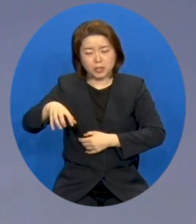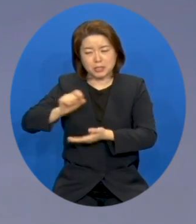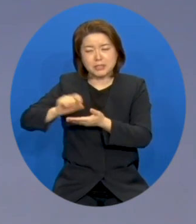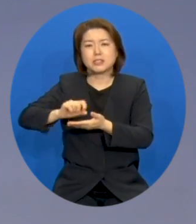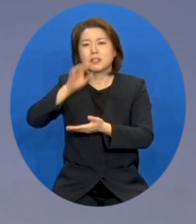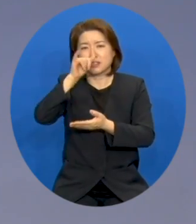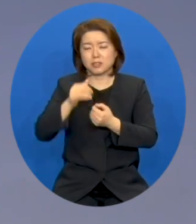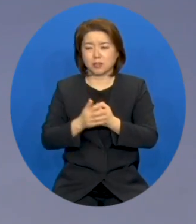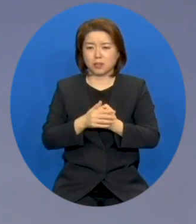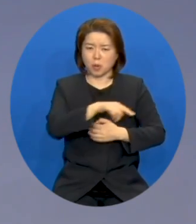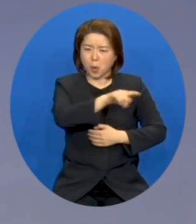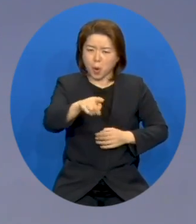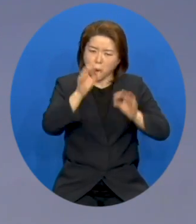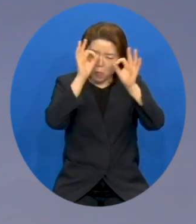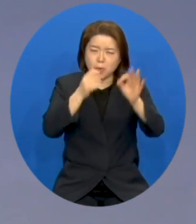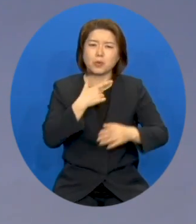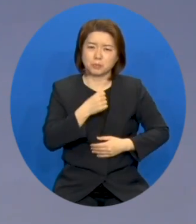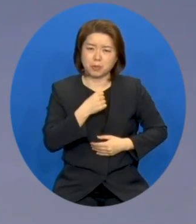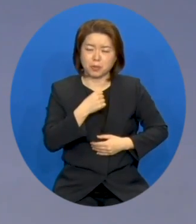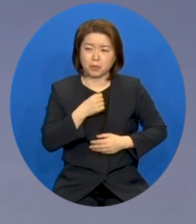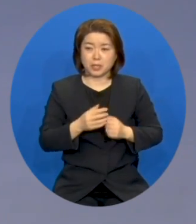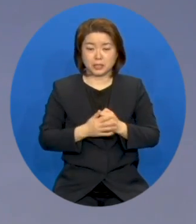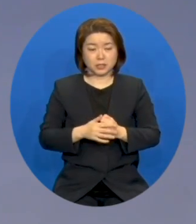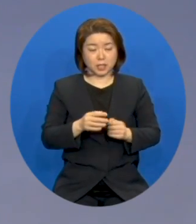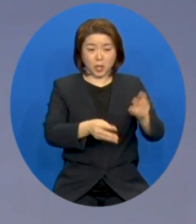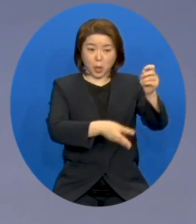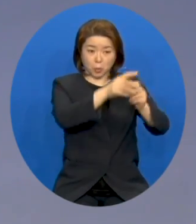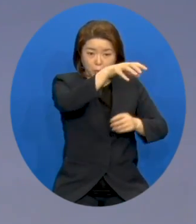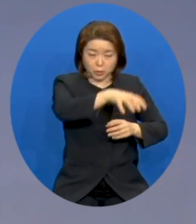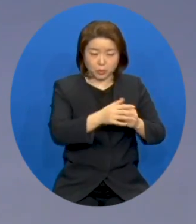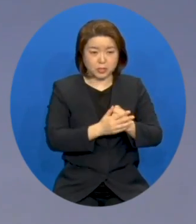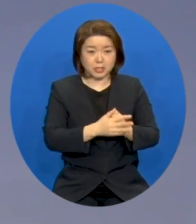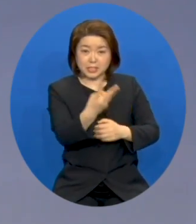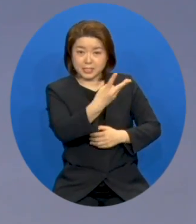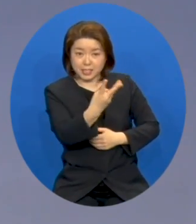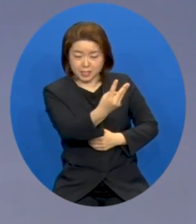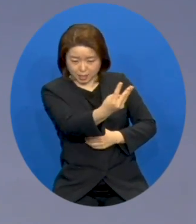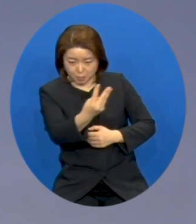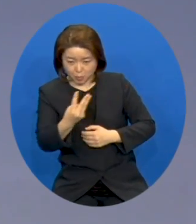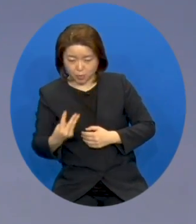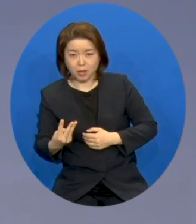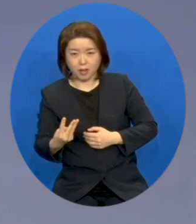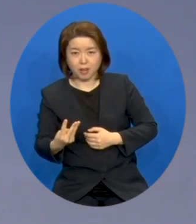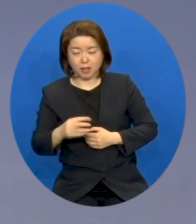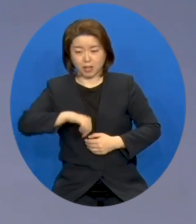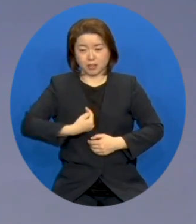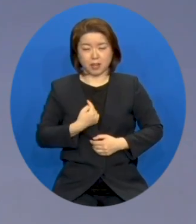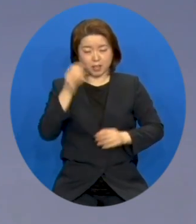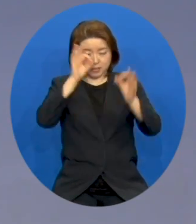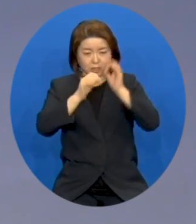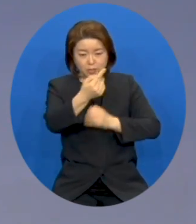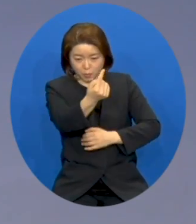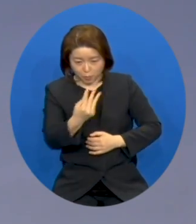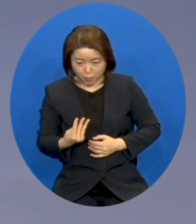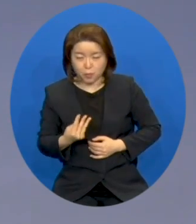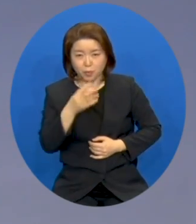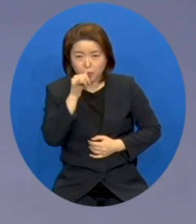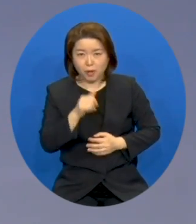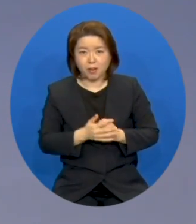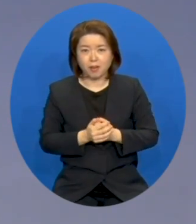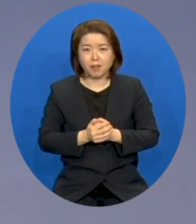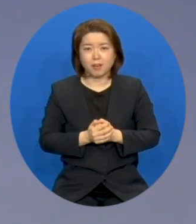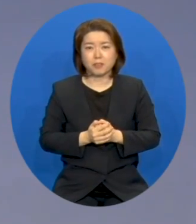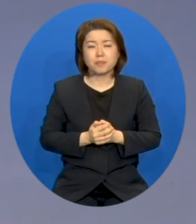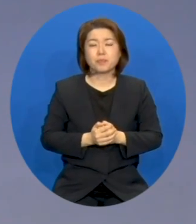싶었는데 고린도 교회에서 스데바나와 부드나도와 아가이고가 자기를 찾아와 주었습니다. 고린도